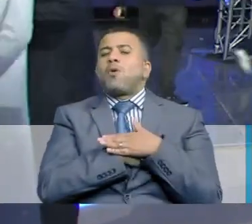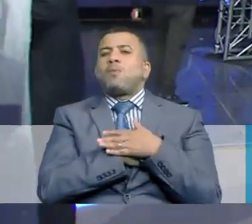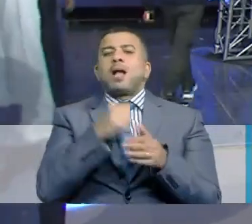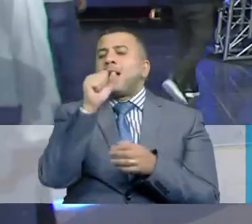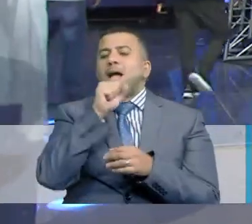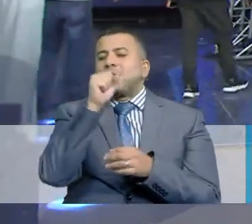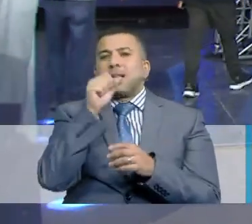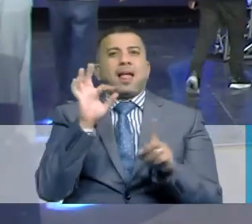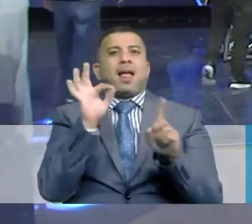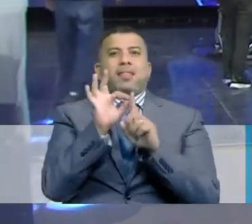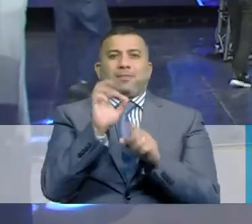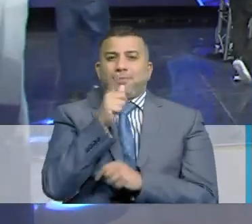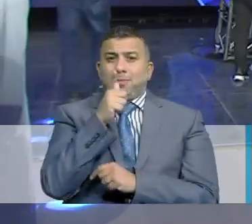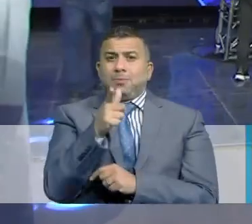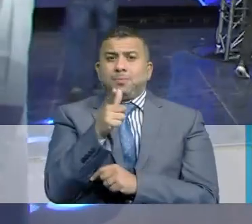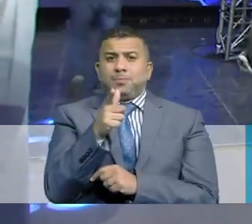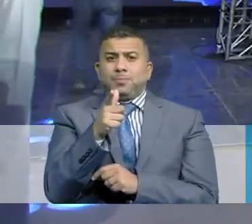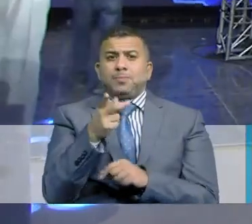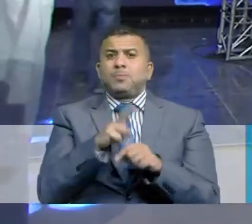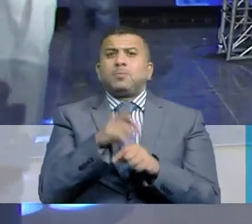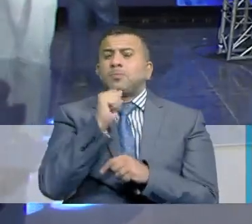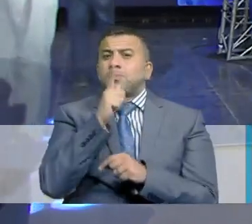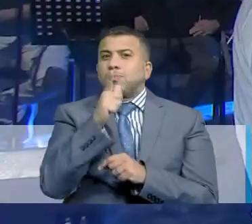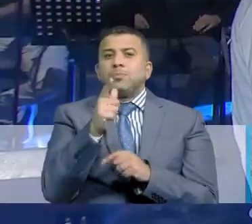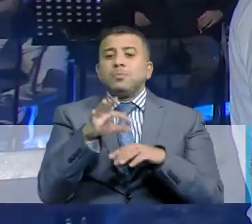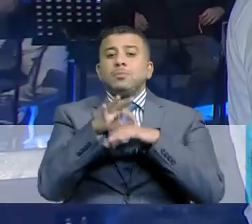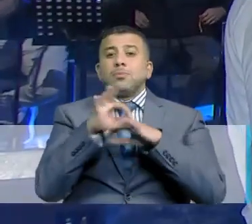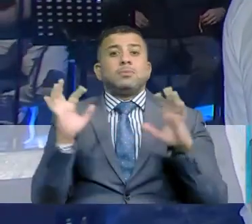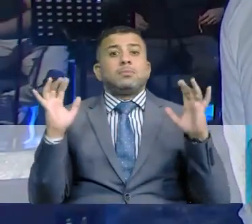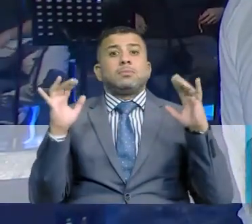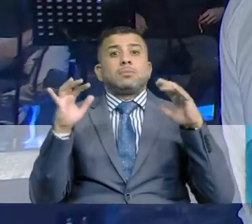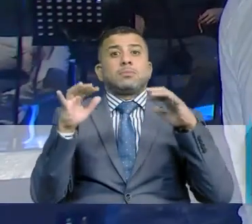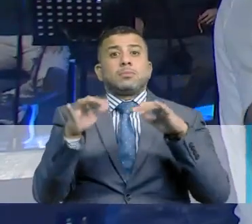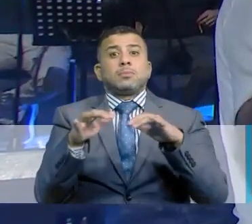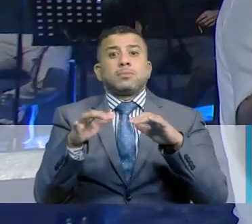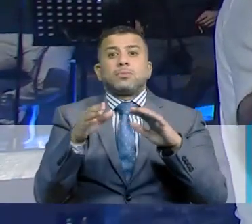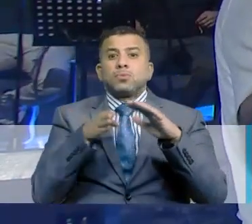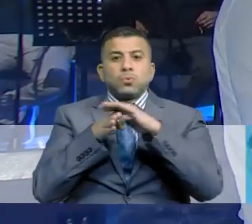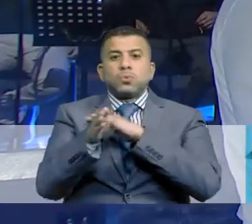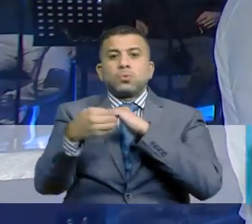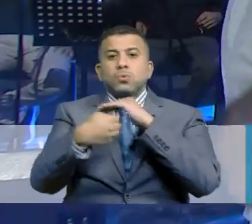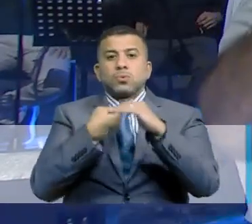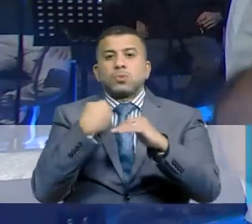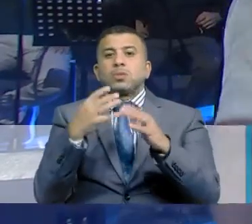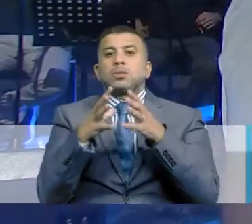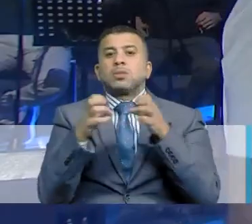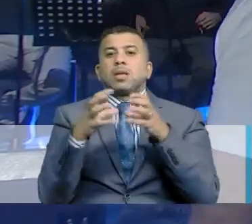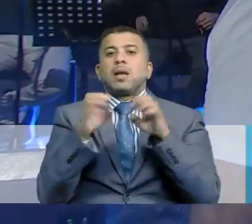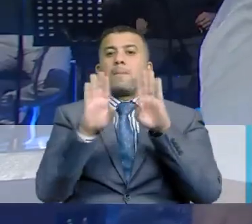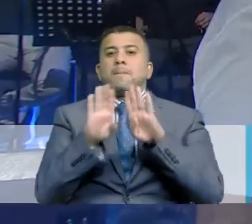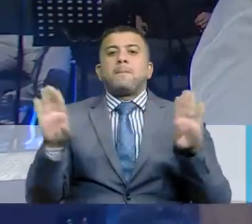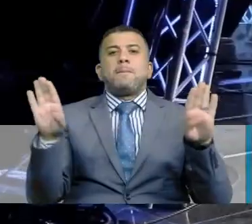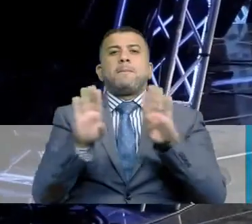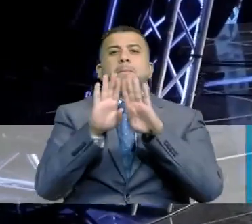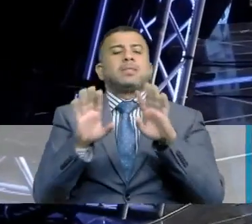للإنشاد الهادف. طيب إذا تكلمنا عن الجمهور، حضور الجمهور، كيف ستكون آلية دخول وخروج الجمهور ووصولهم إلى مسرح